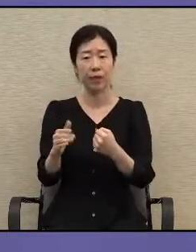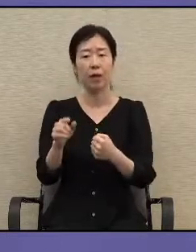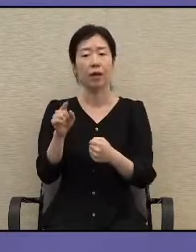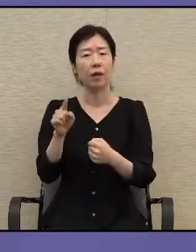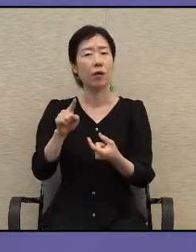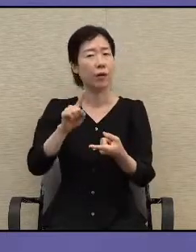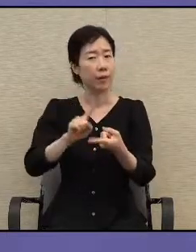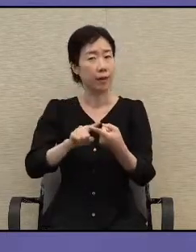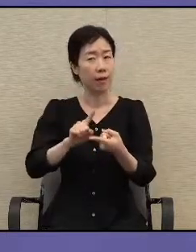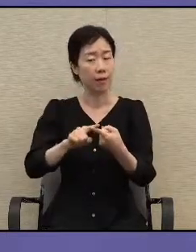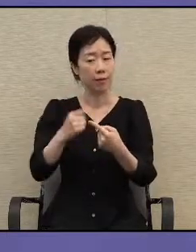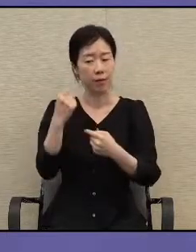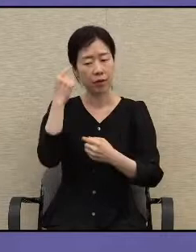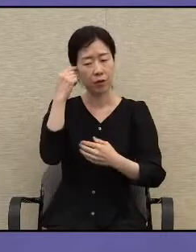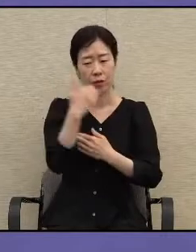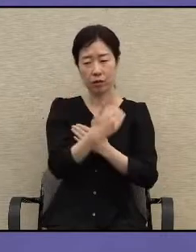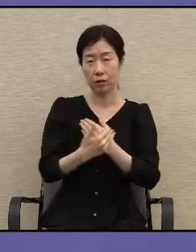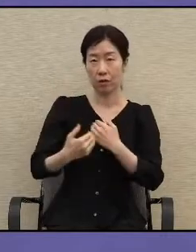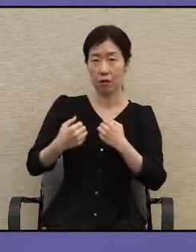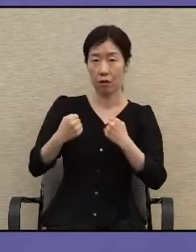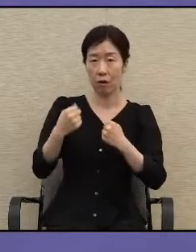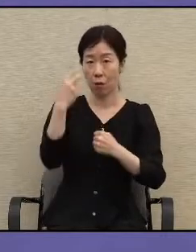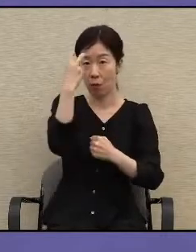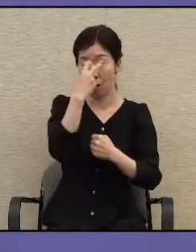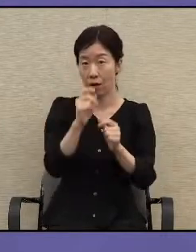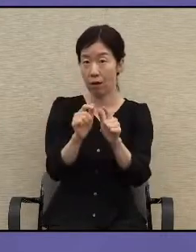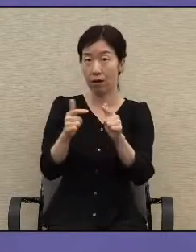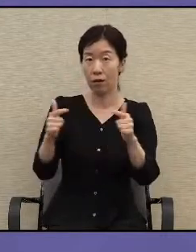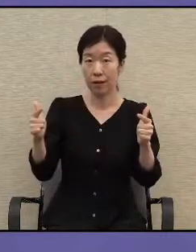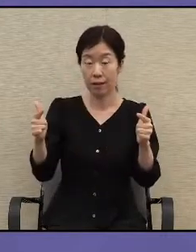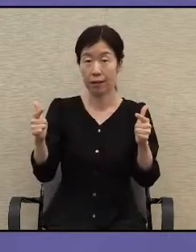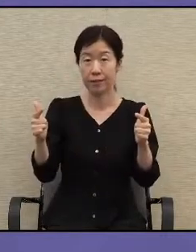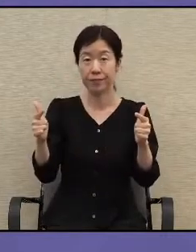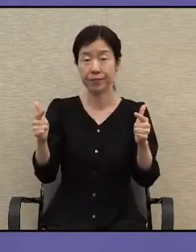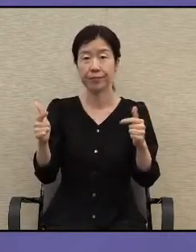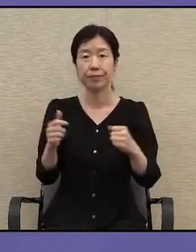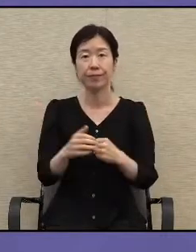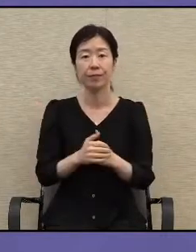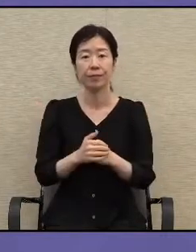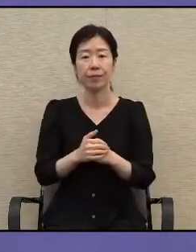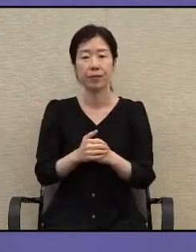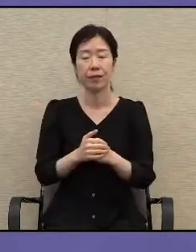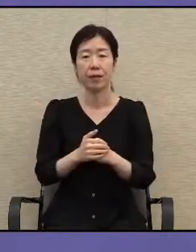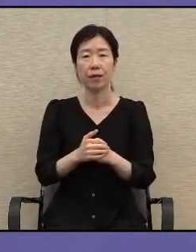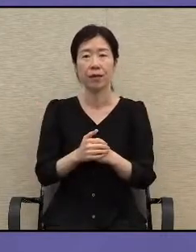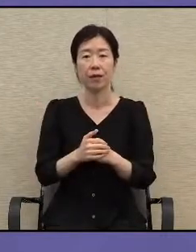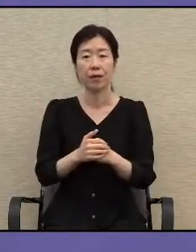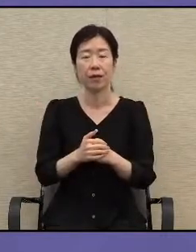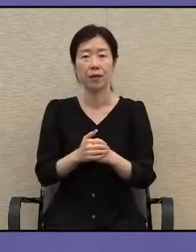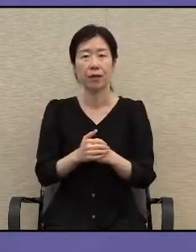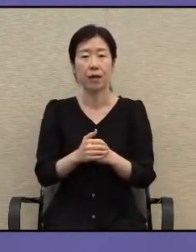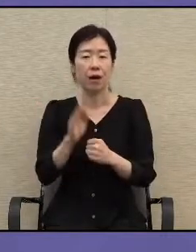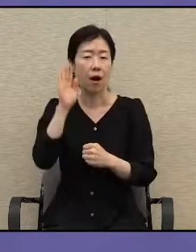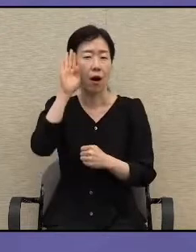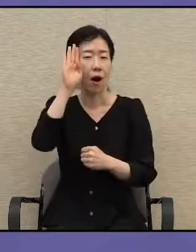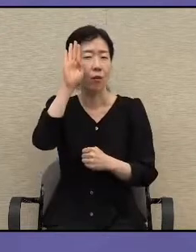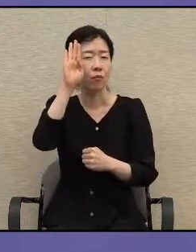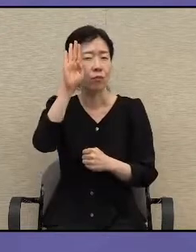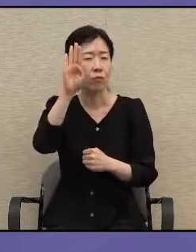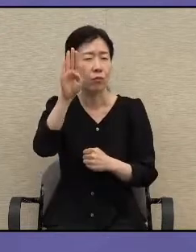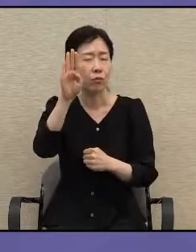이러한 정신건강의 위기는 따라서 이 코로나19 상황과 관련해서 우리가 굉장히 장기적으로 심지어는 코로나19가